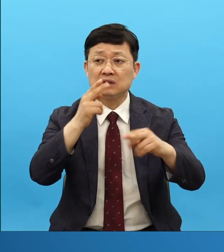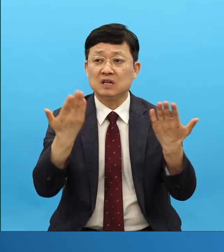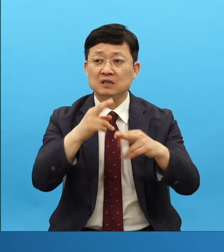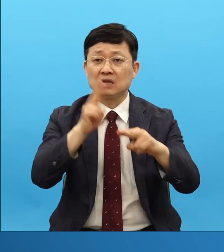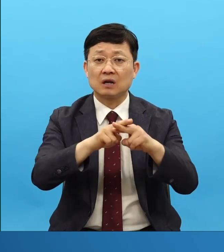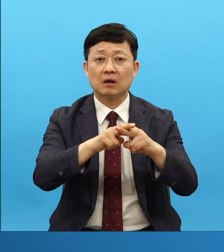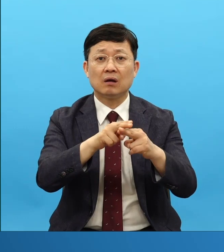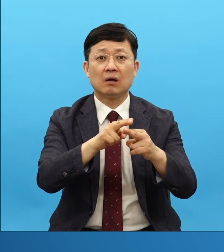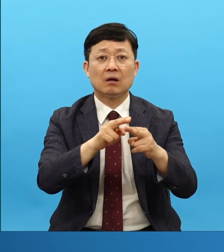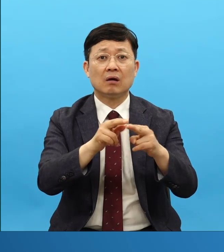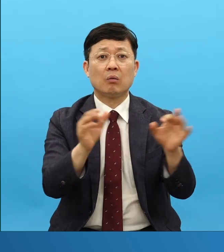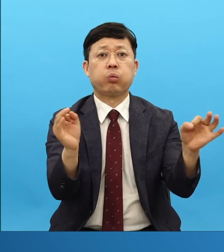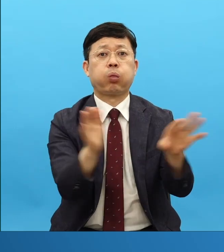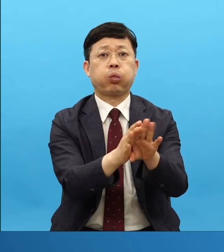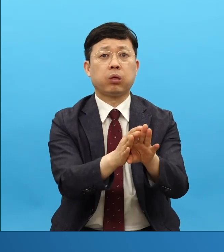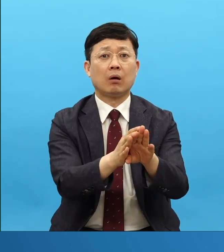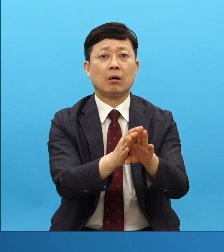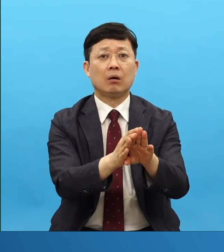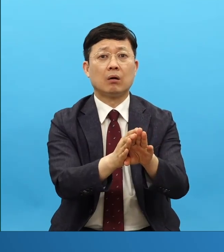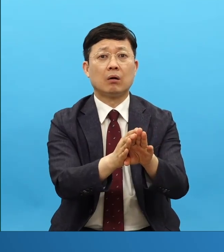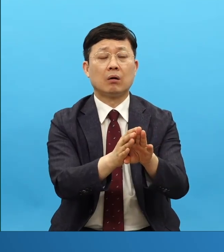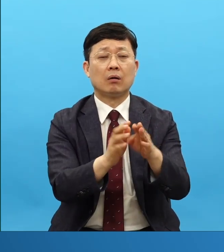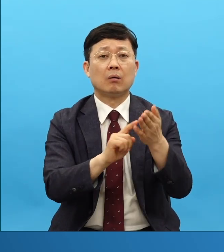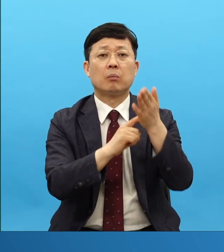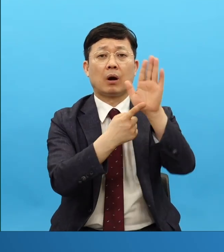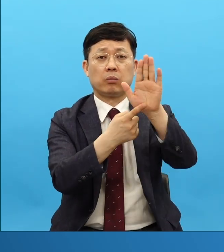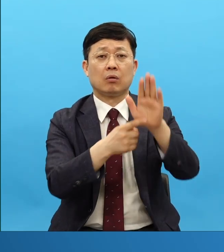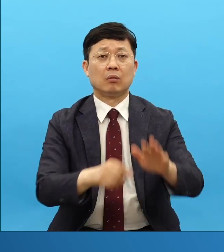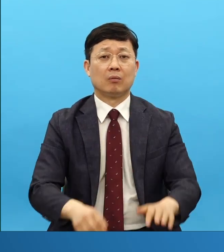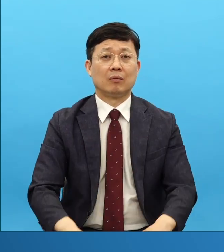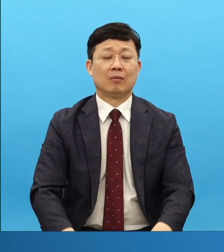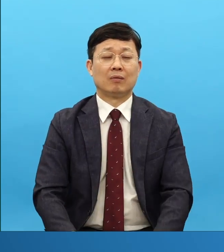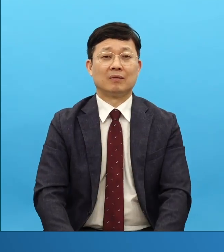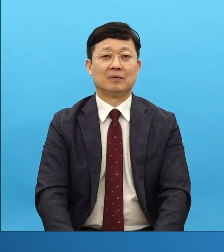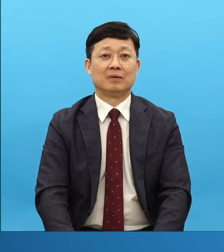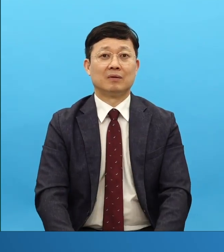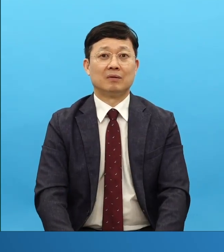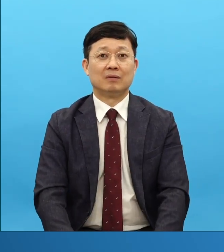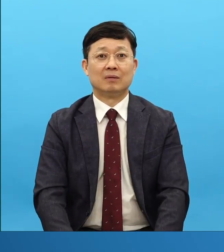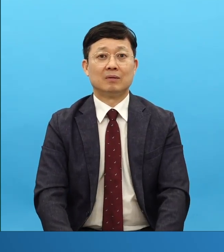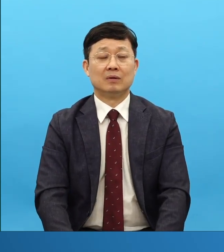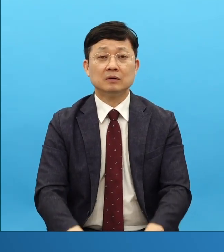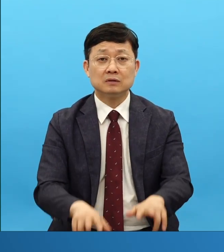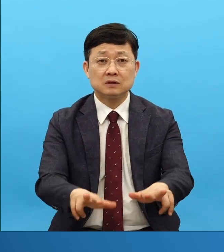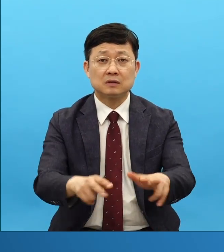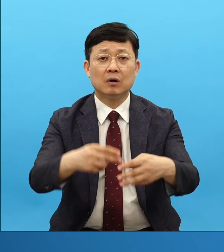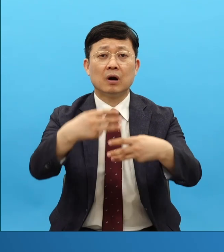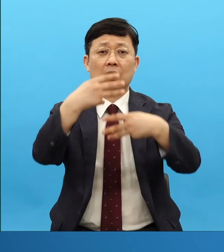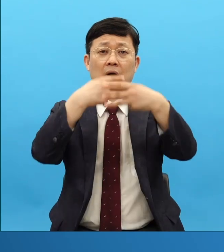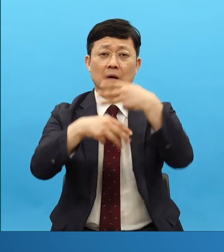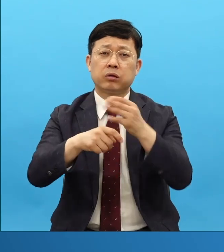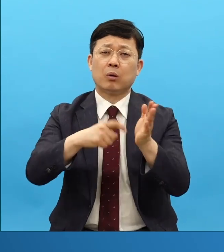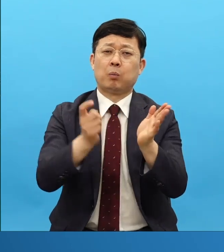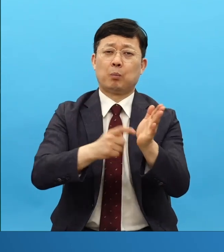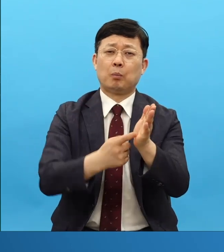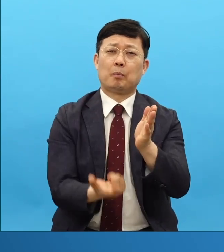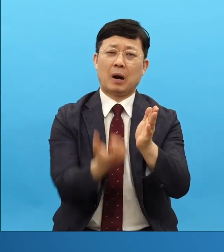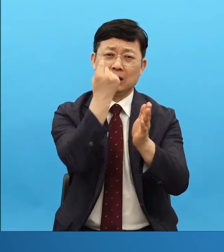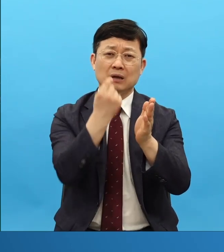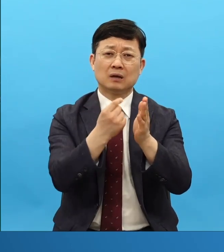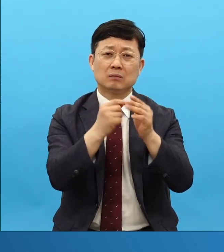Organization have talked about that in the future, 5 million jobs will just disappear. 그래서 이 렘넌트들이 빨리 이걸 캐치 안